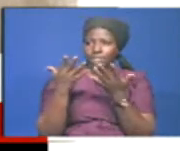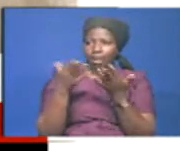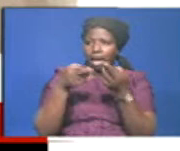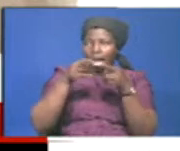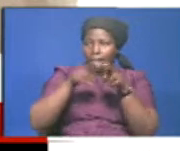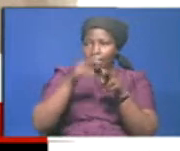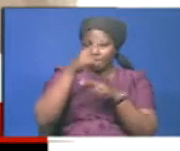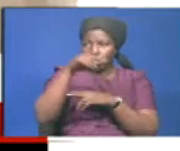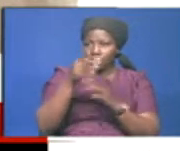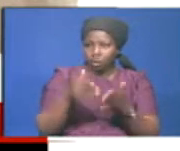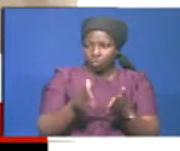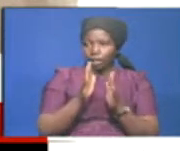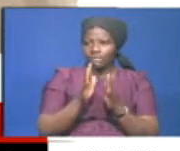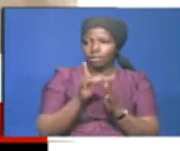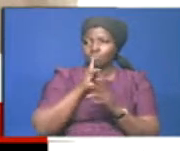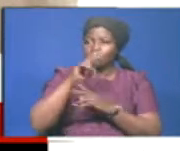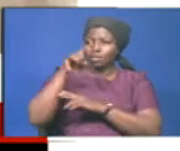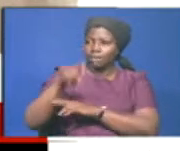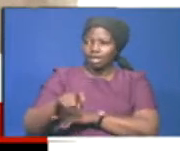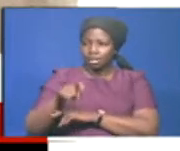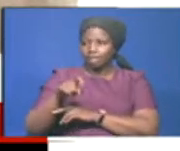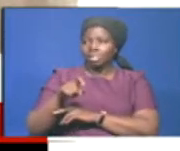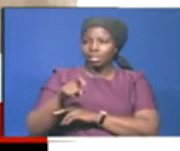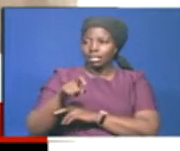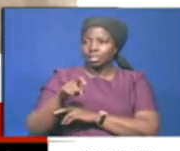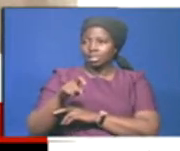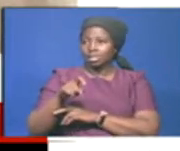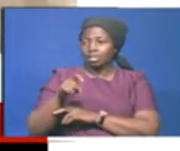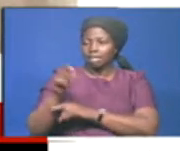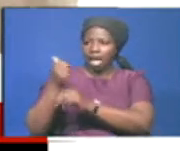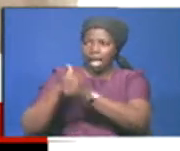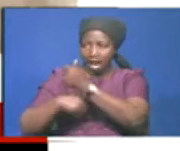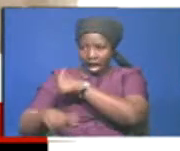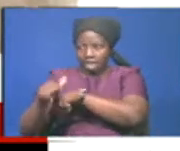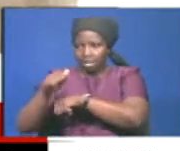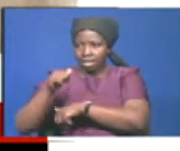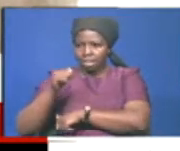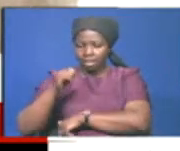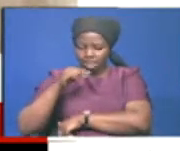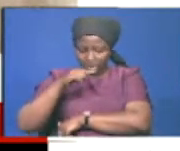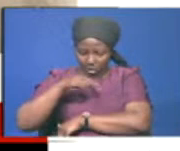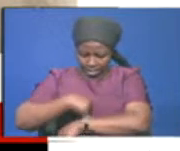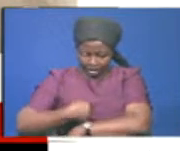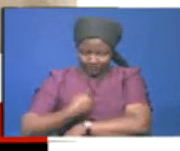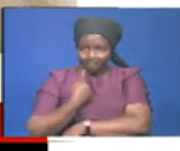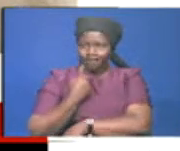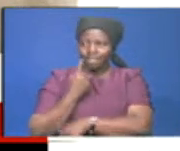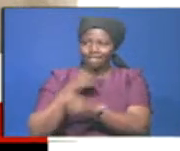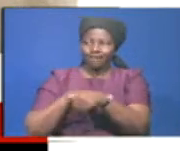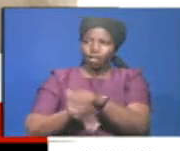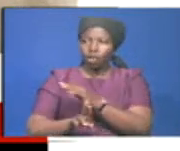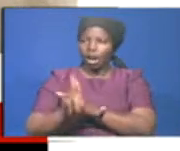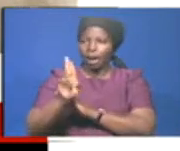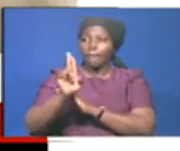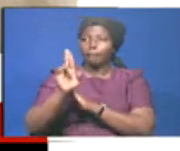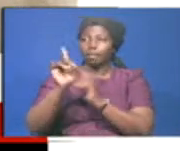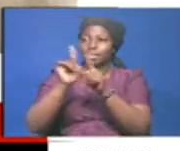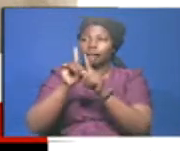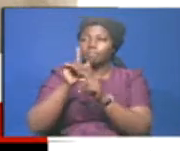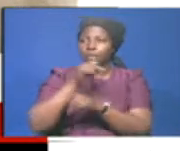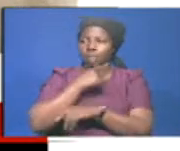inavyofaa. Ni lazima tuchukue sheria sisi wenyewe, tuweze kuifuatilia, na hata sisi